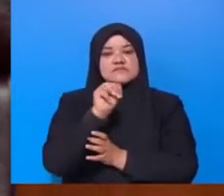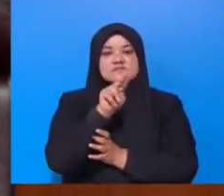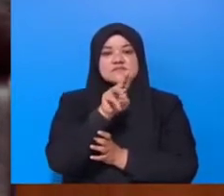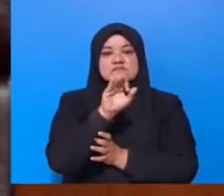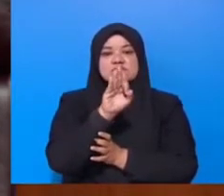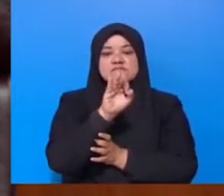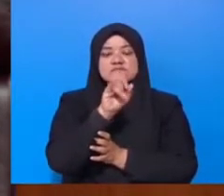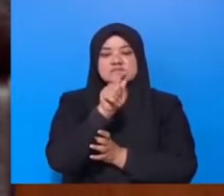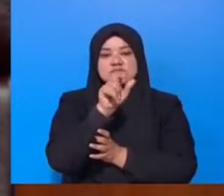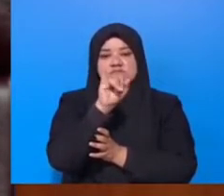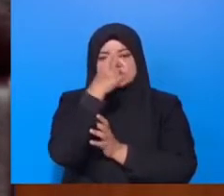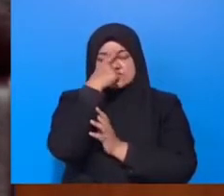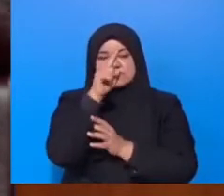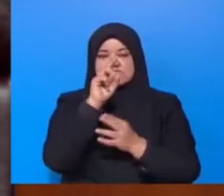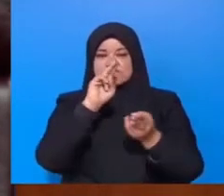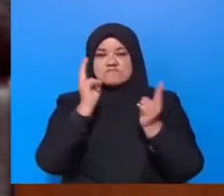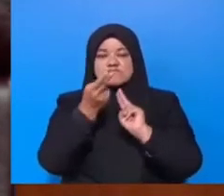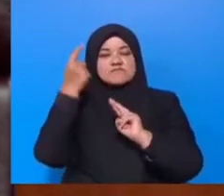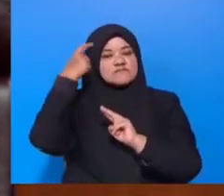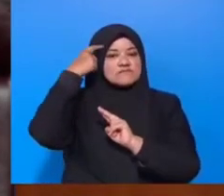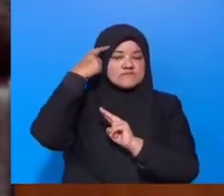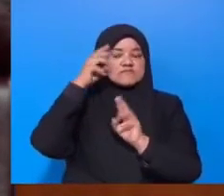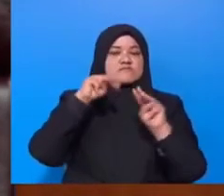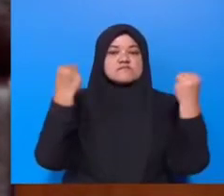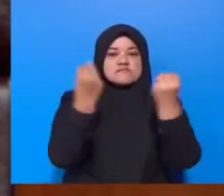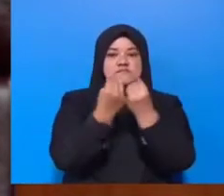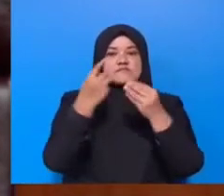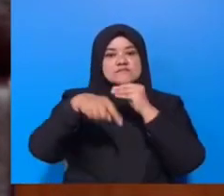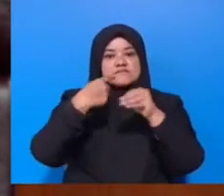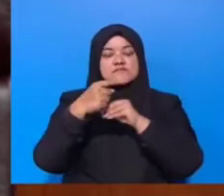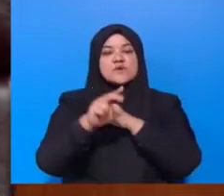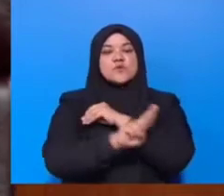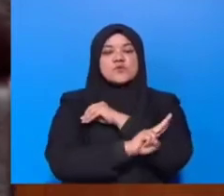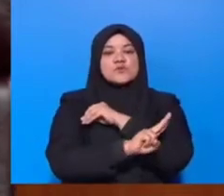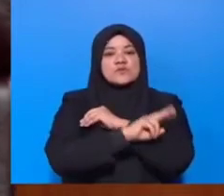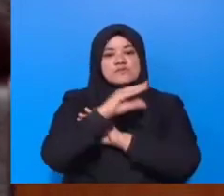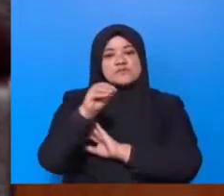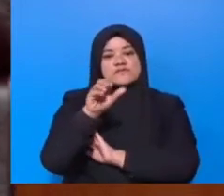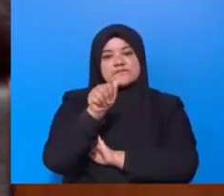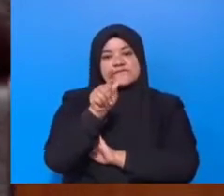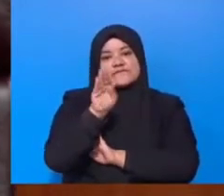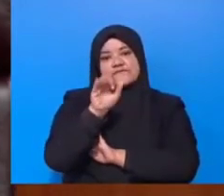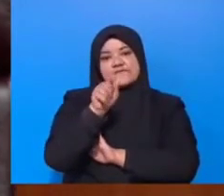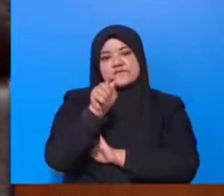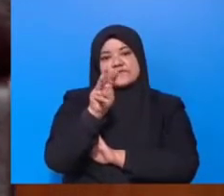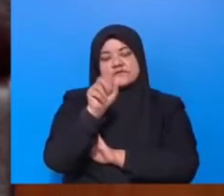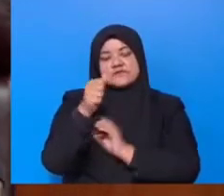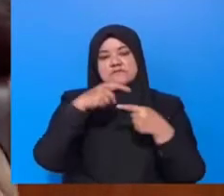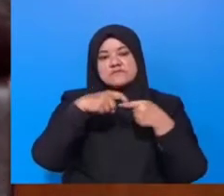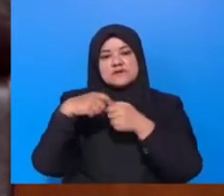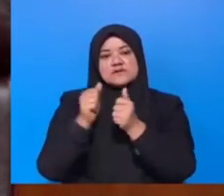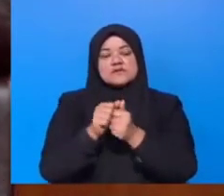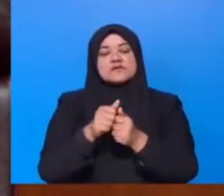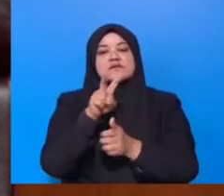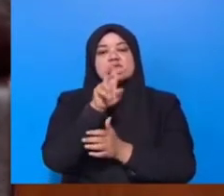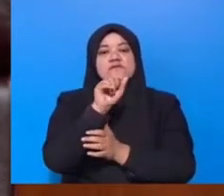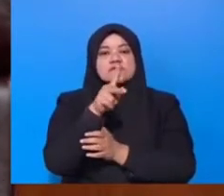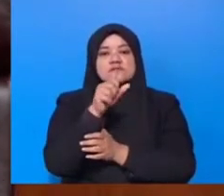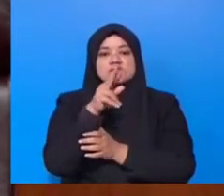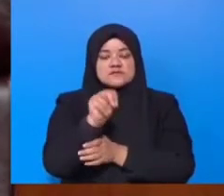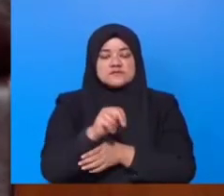Mukti untuk membetulkan pandangan masyarakat utamanya tentang hukum dan fatwa berkaitan dengan imunisasi